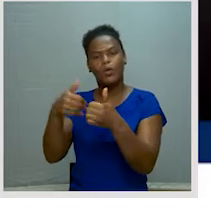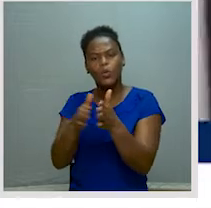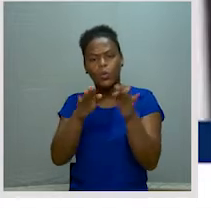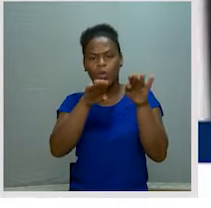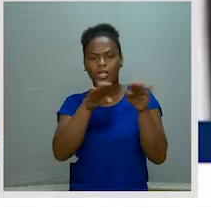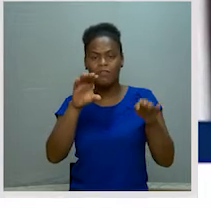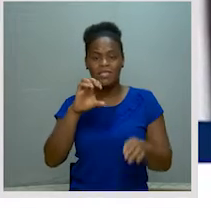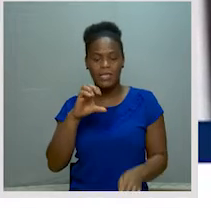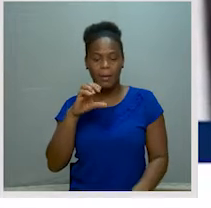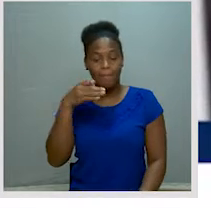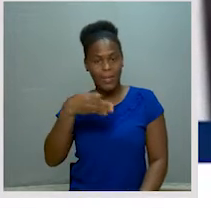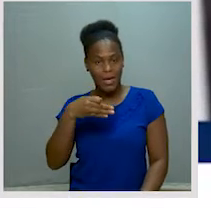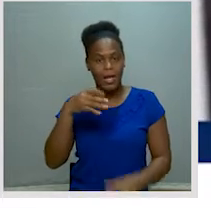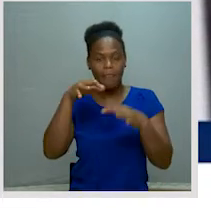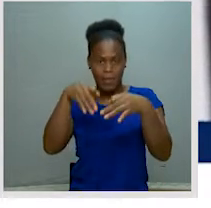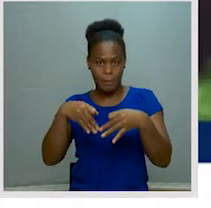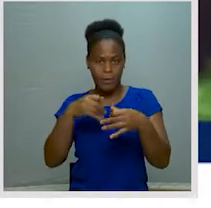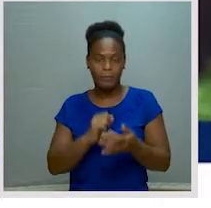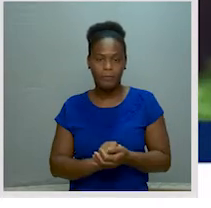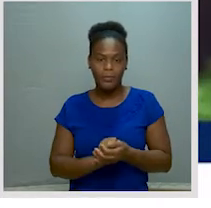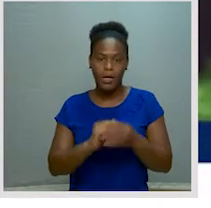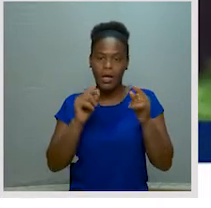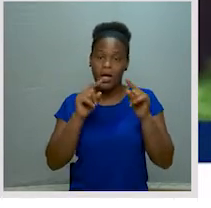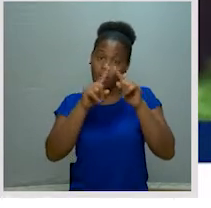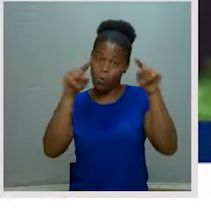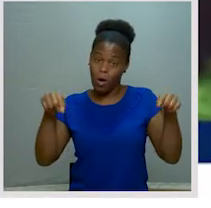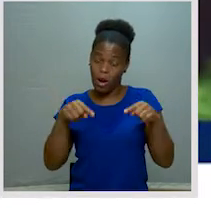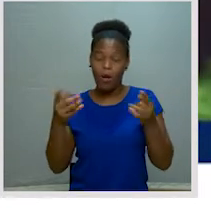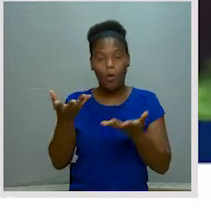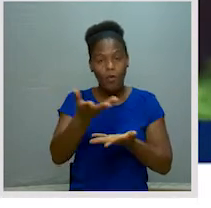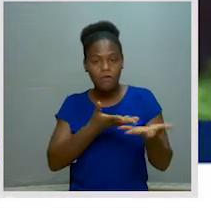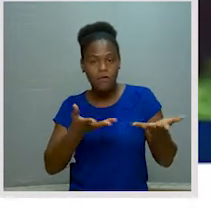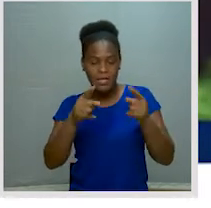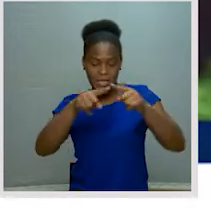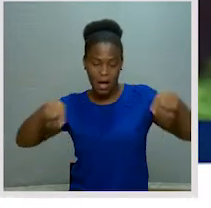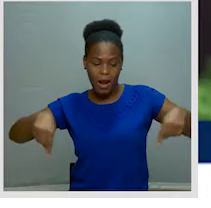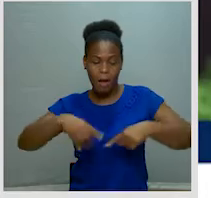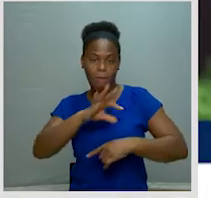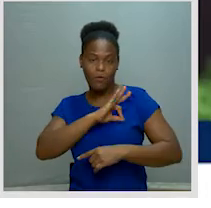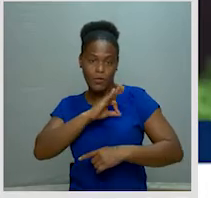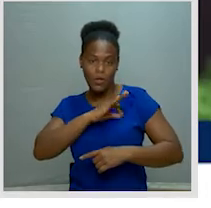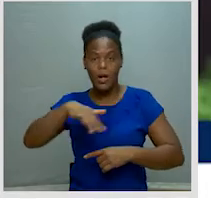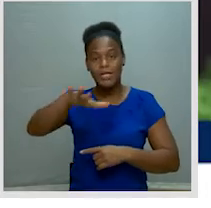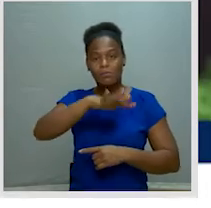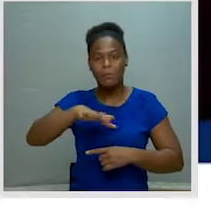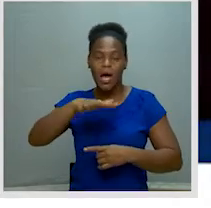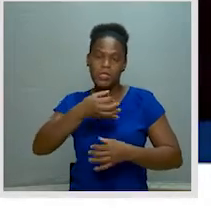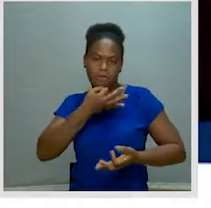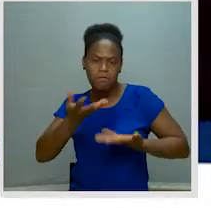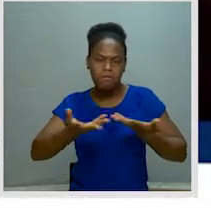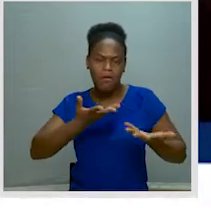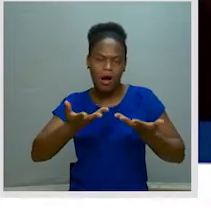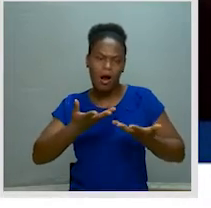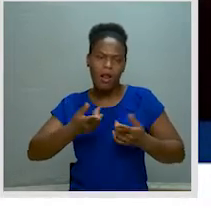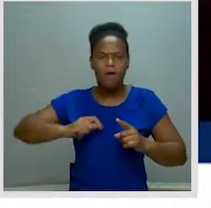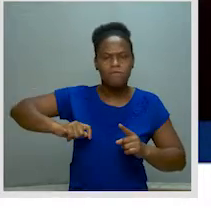les niveaux, du CP à la terminale. C'est un cadre que nous voulons convivial, c'est la salle des professeurs, c'est un espace d'échange, de discussion.